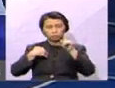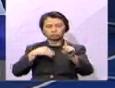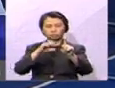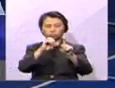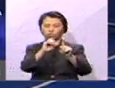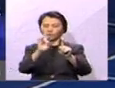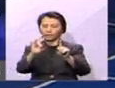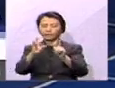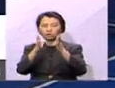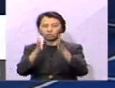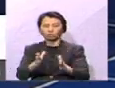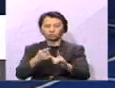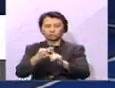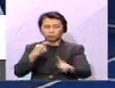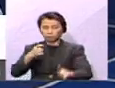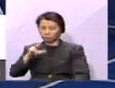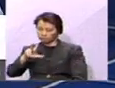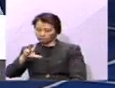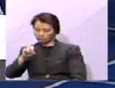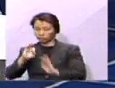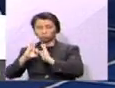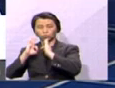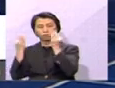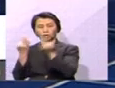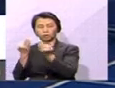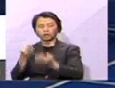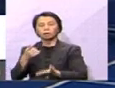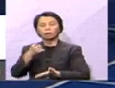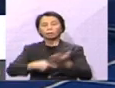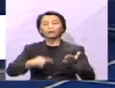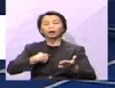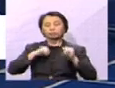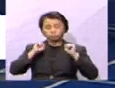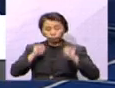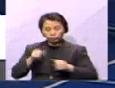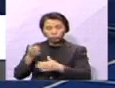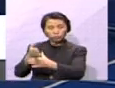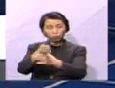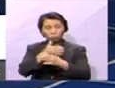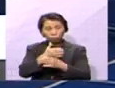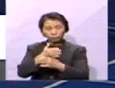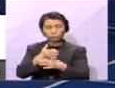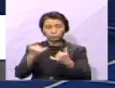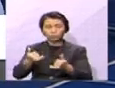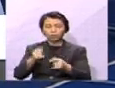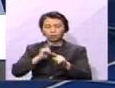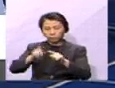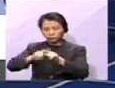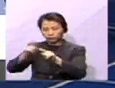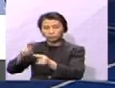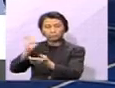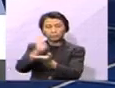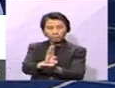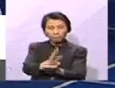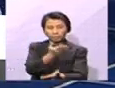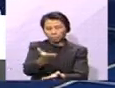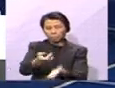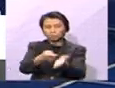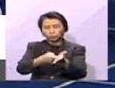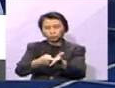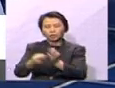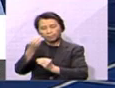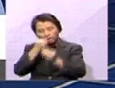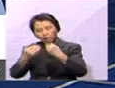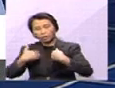orang Dar kepada 30 keluarga dan Apa yang dapat saya kongsikan Er Di pusat pemiran ini tersedia dengan pelbagai bantuan seperti barangan keperluan dan